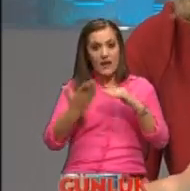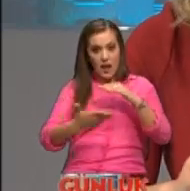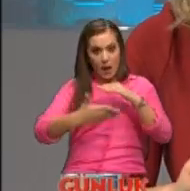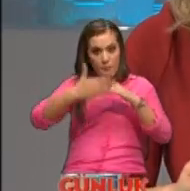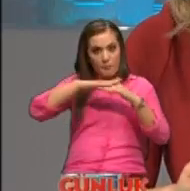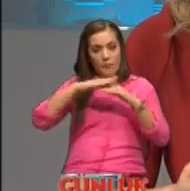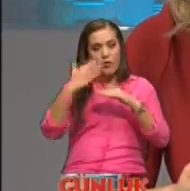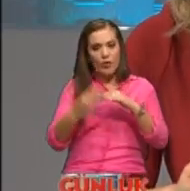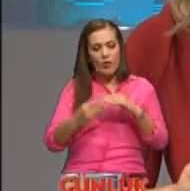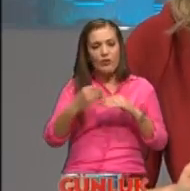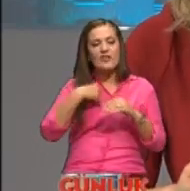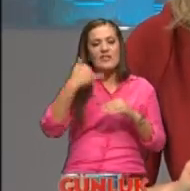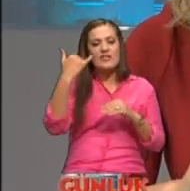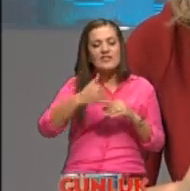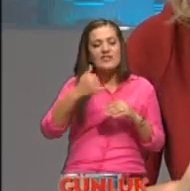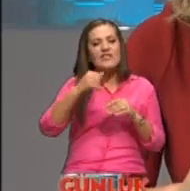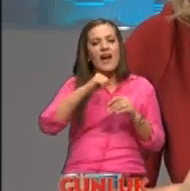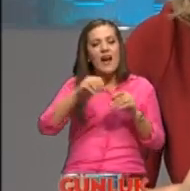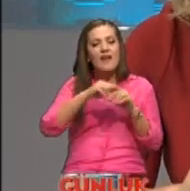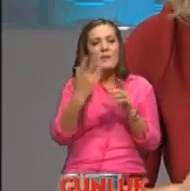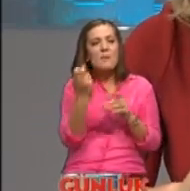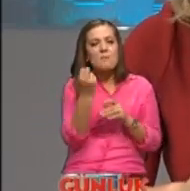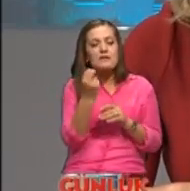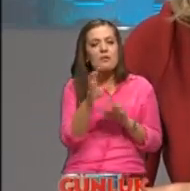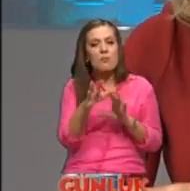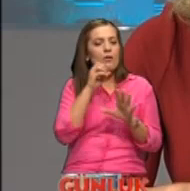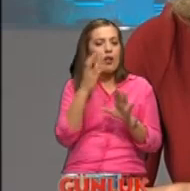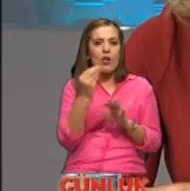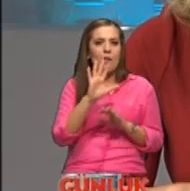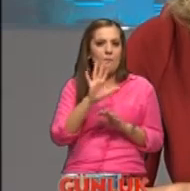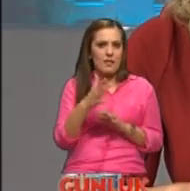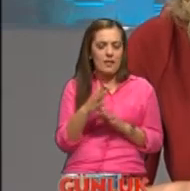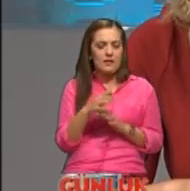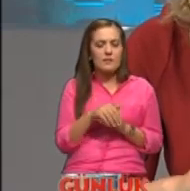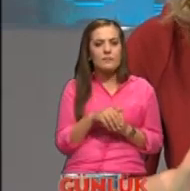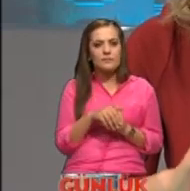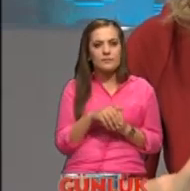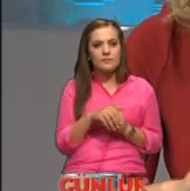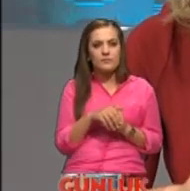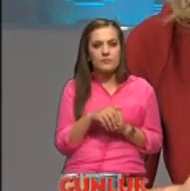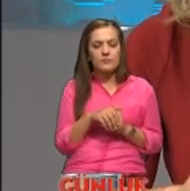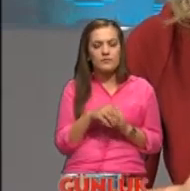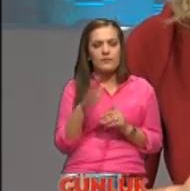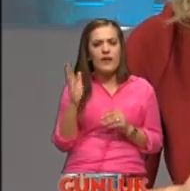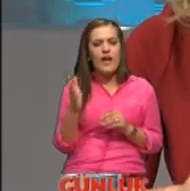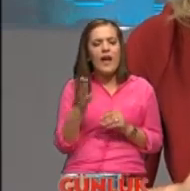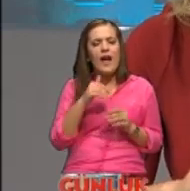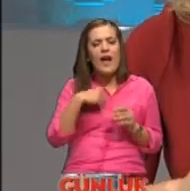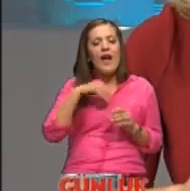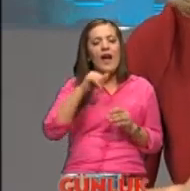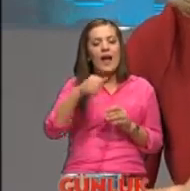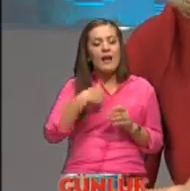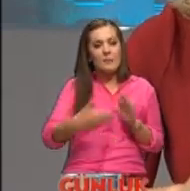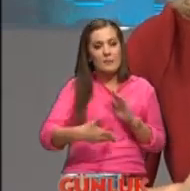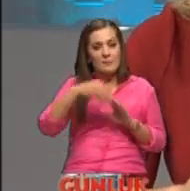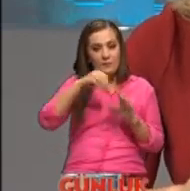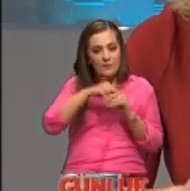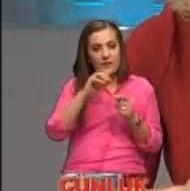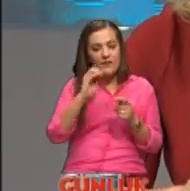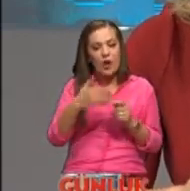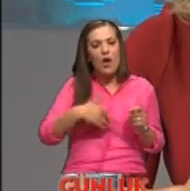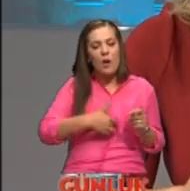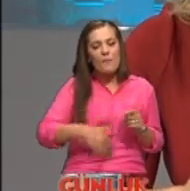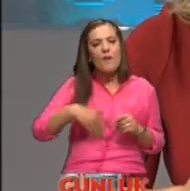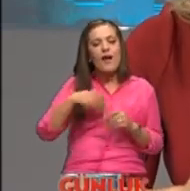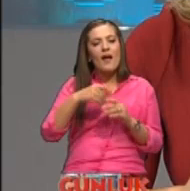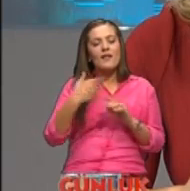olursa çişle kakayla temas edip enfeksiyon kapma durumu söz konusu olabilir. Her alt bakımı verdiğinde göbeğini ve